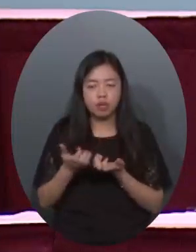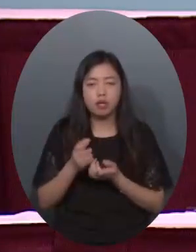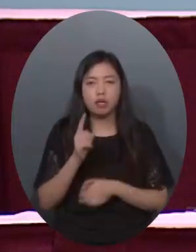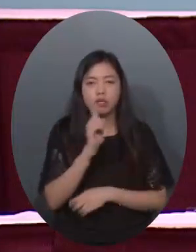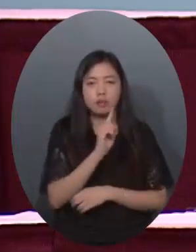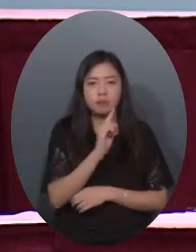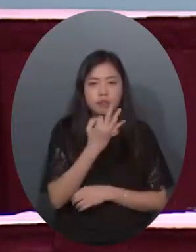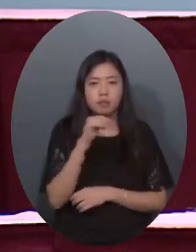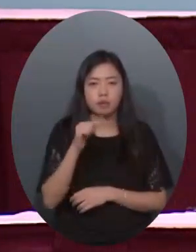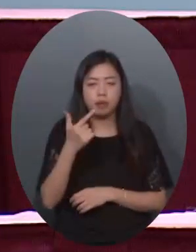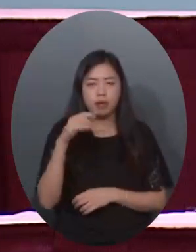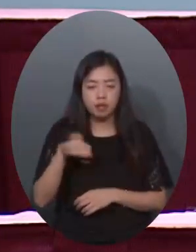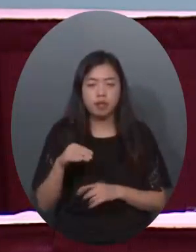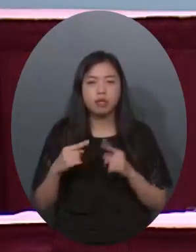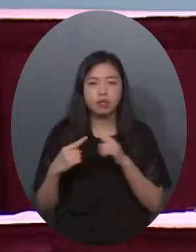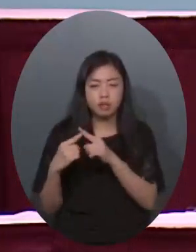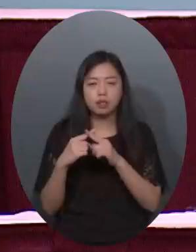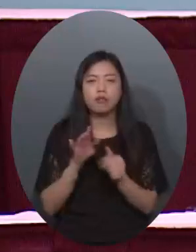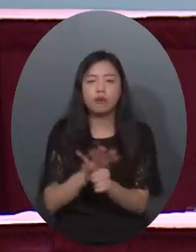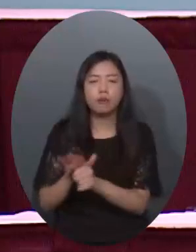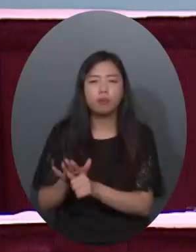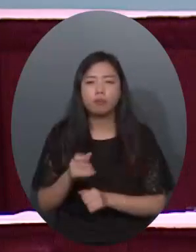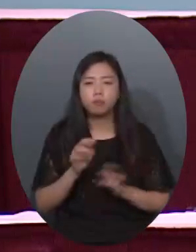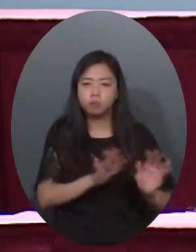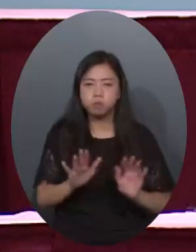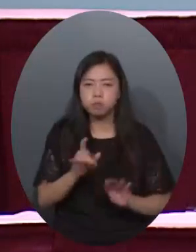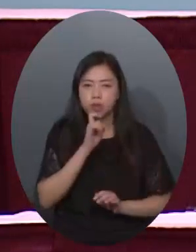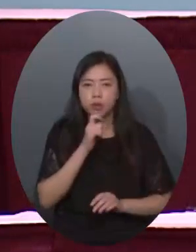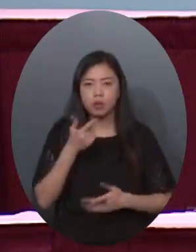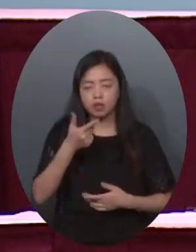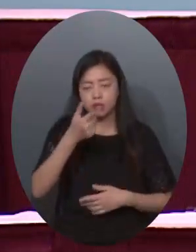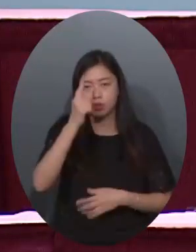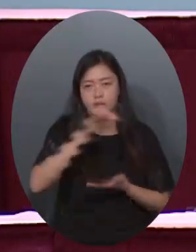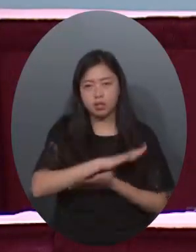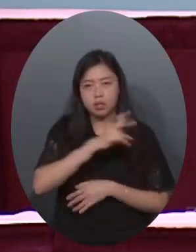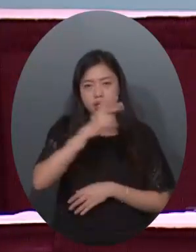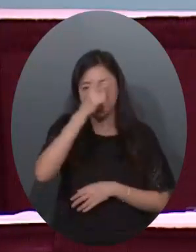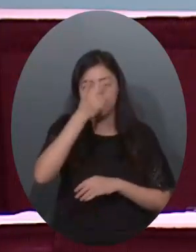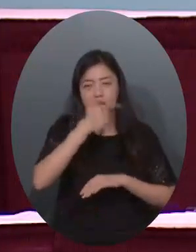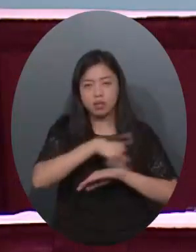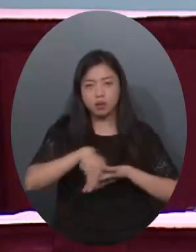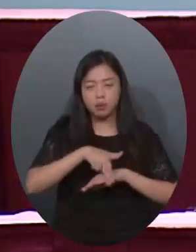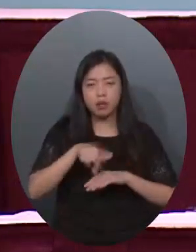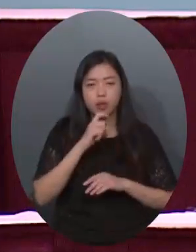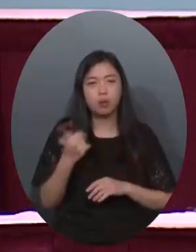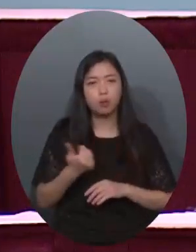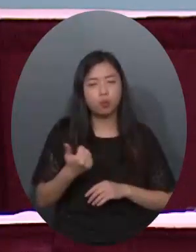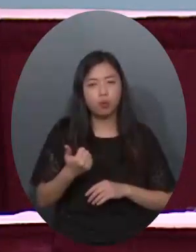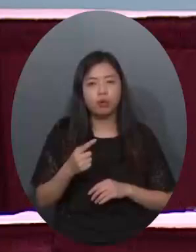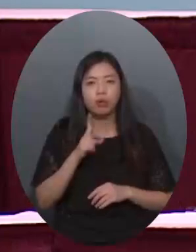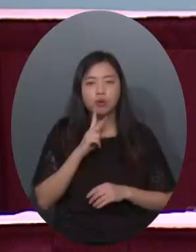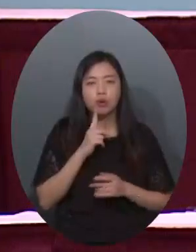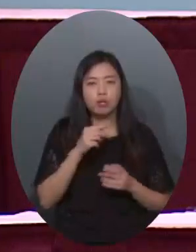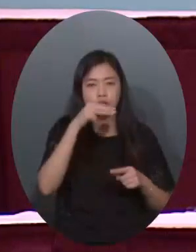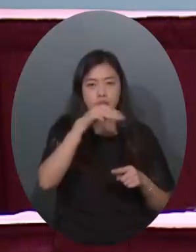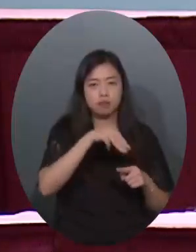提供服務。去年公司於新項目取得良好成績，包括獲批深圳